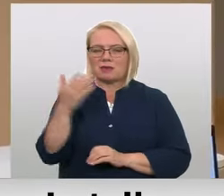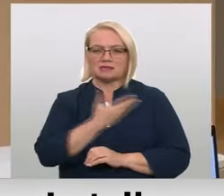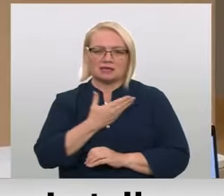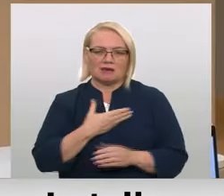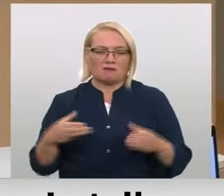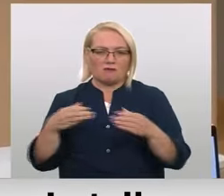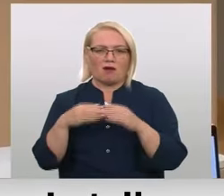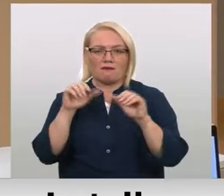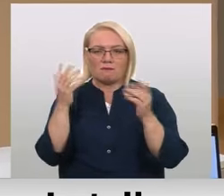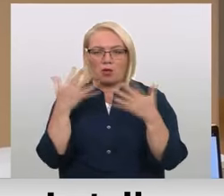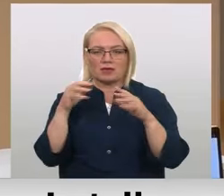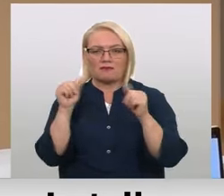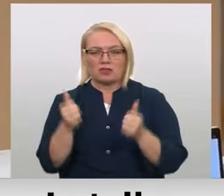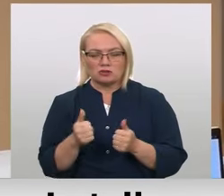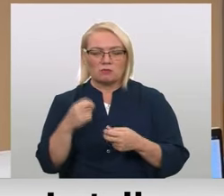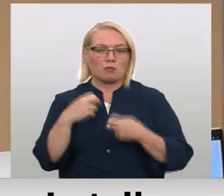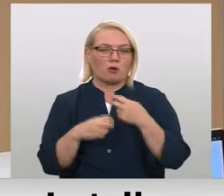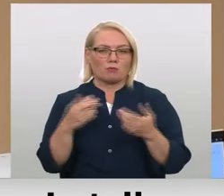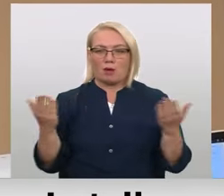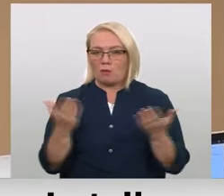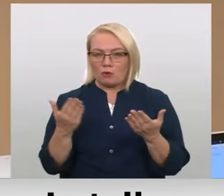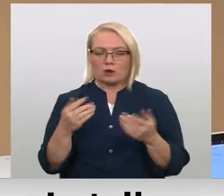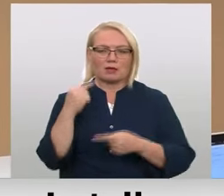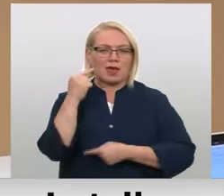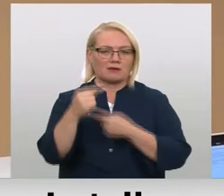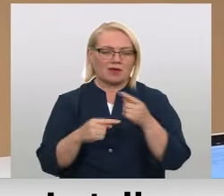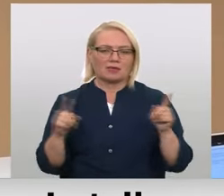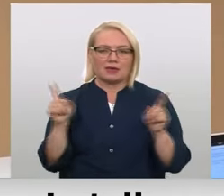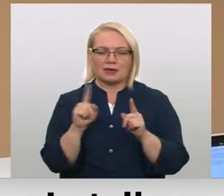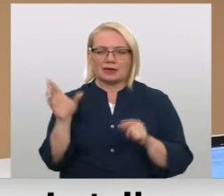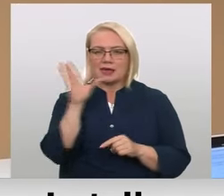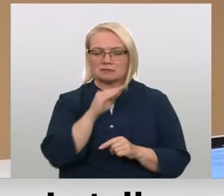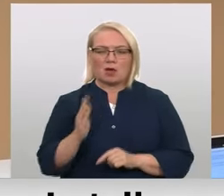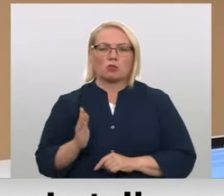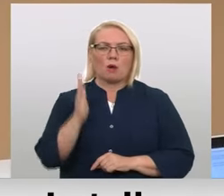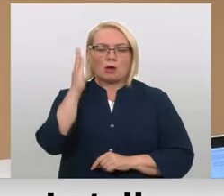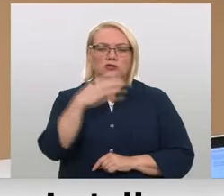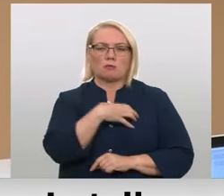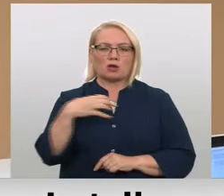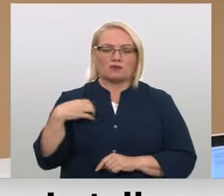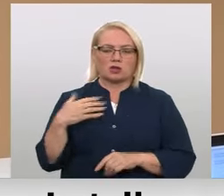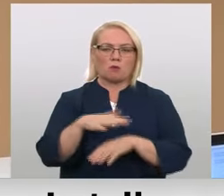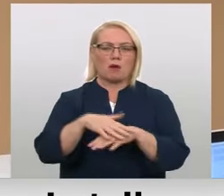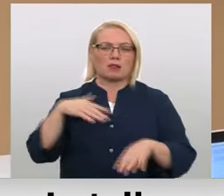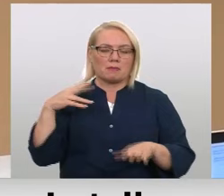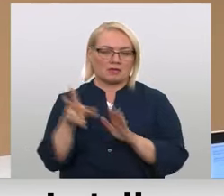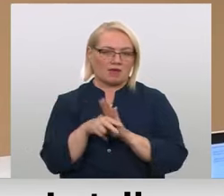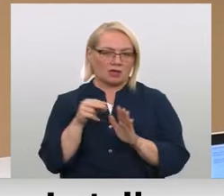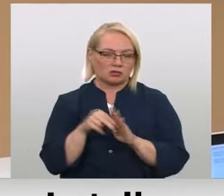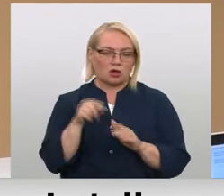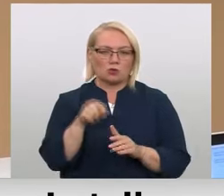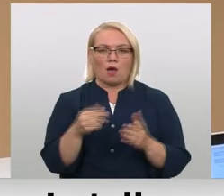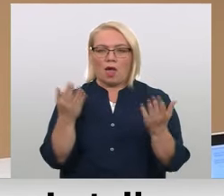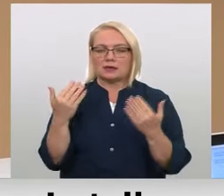aktuāla problēma ārvalstīs mītošajiem tautiešiem gan aizvien ir iespēja nobalsot pašvaldību un parlamenta vēlēšanās. To